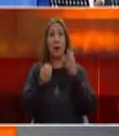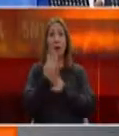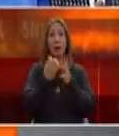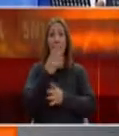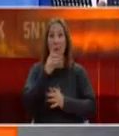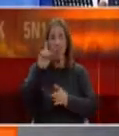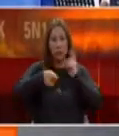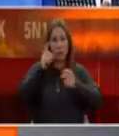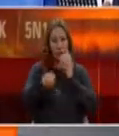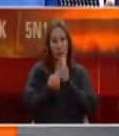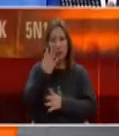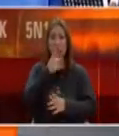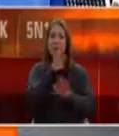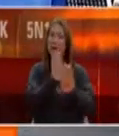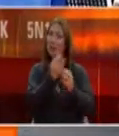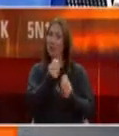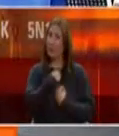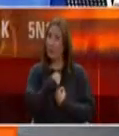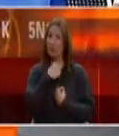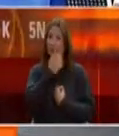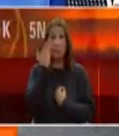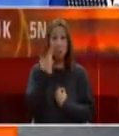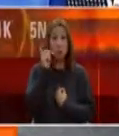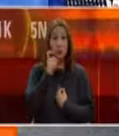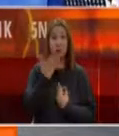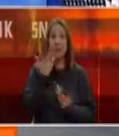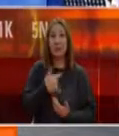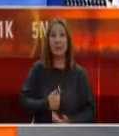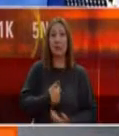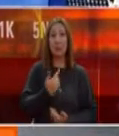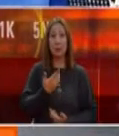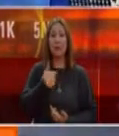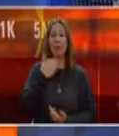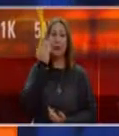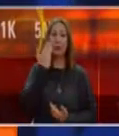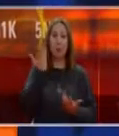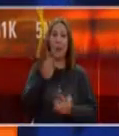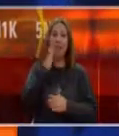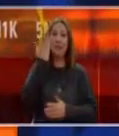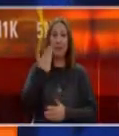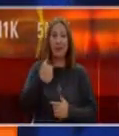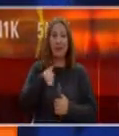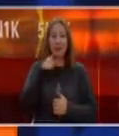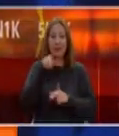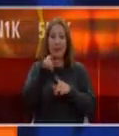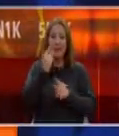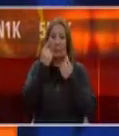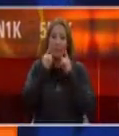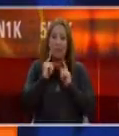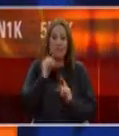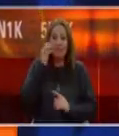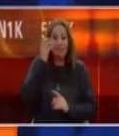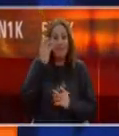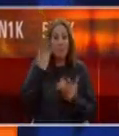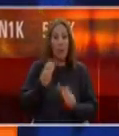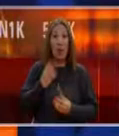boyunca. Siz de destek oldunuz birçoğuna. Siz izliyor musunuz? Neler hissediyorsunuz? Ben de izliyorum ve her izlediğimde ben de sizin gibi gözlerim doluyor.